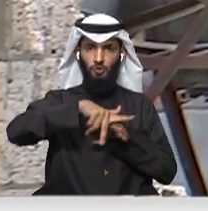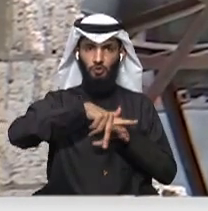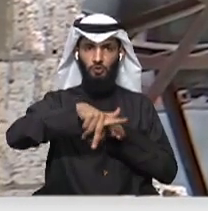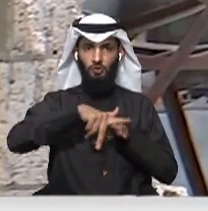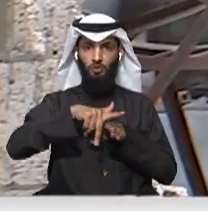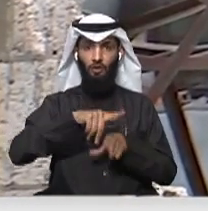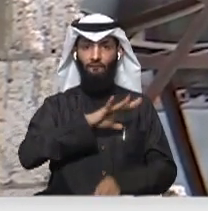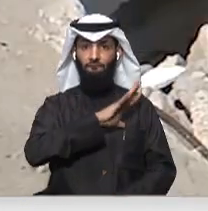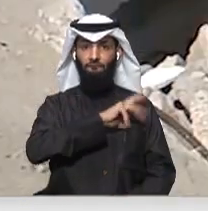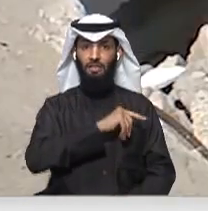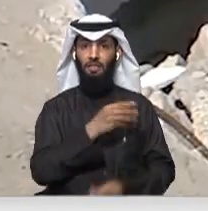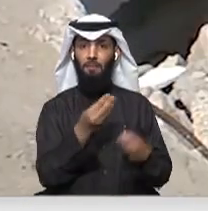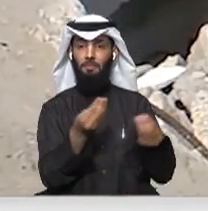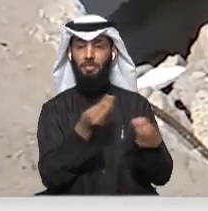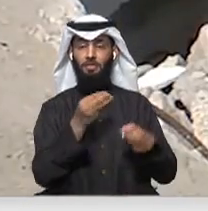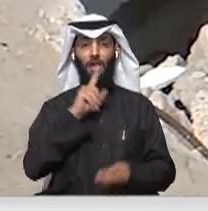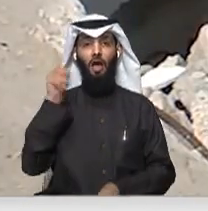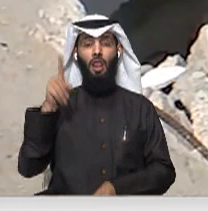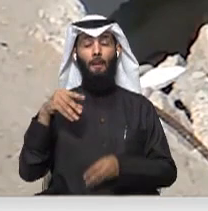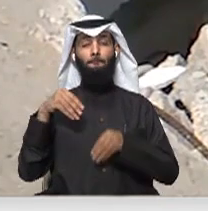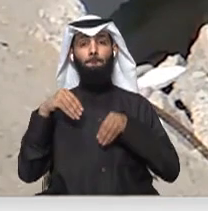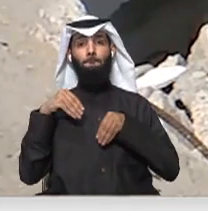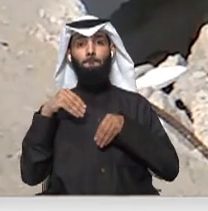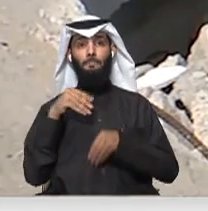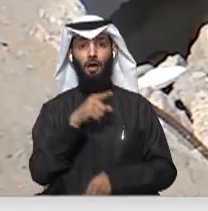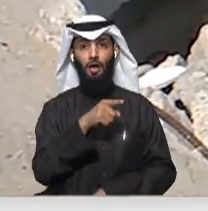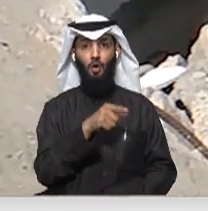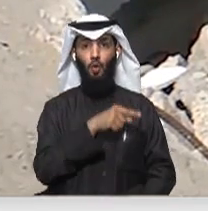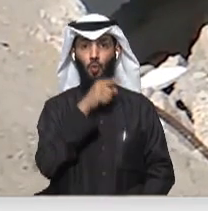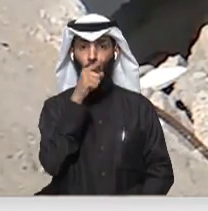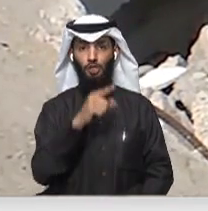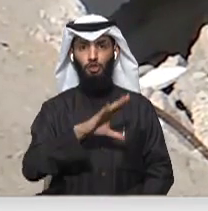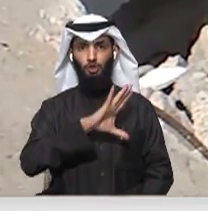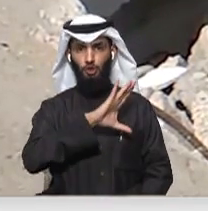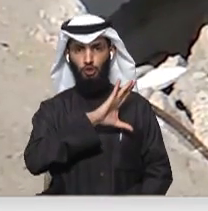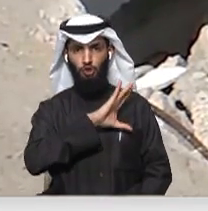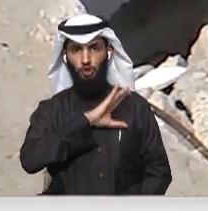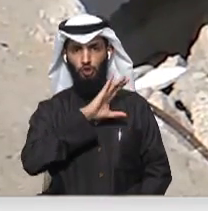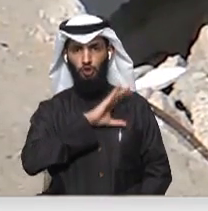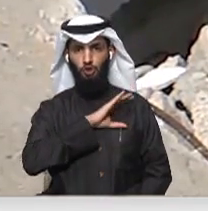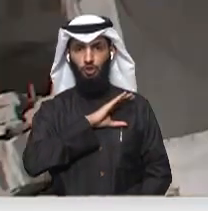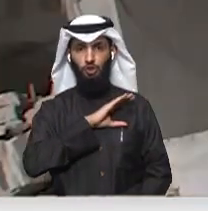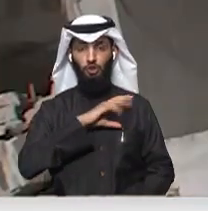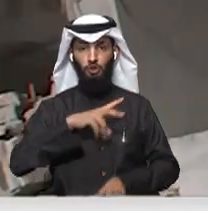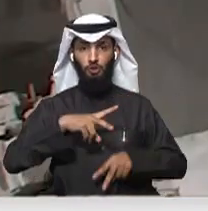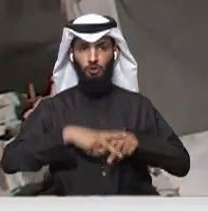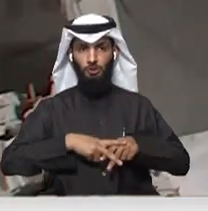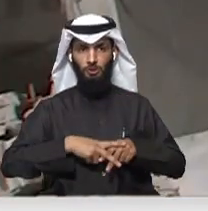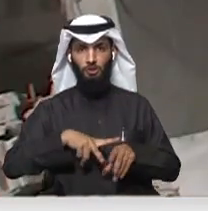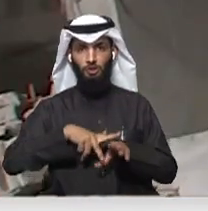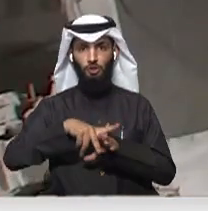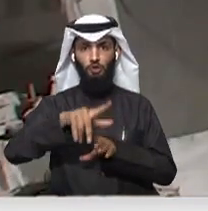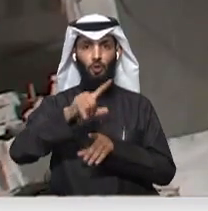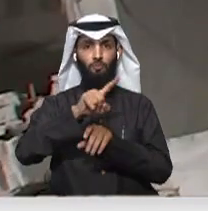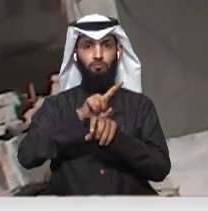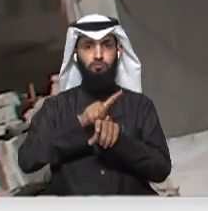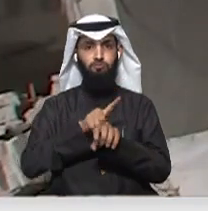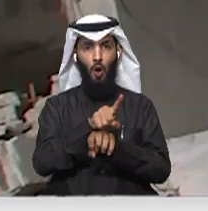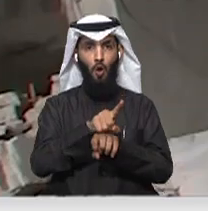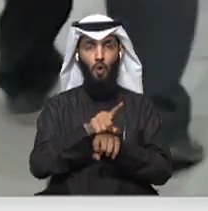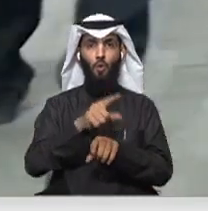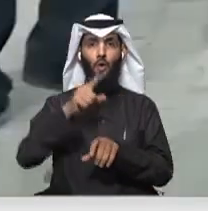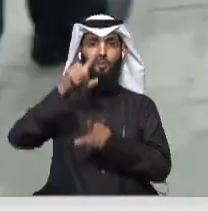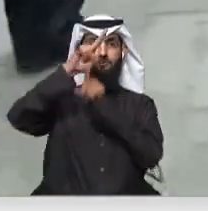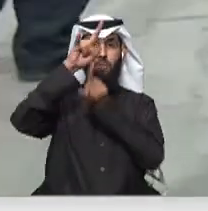الفلسطينيين الأبرياء، يواصل جيش الاحتلال الإسرائيلي استخدام القوة المفرطة والأسلحة المحرمة